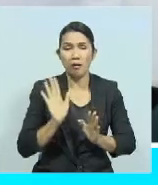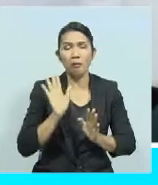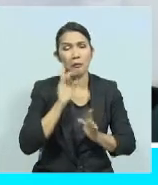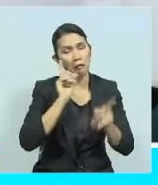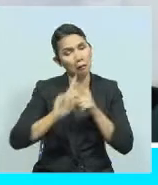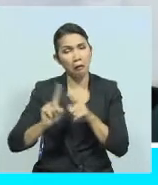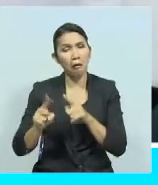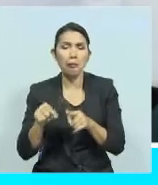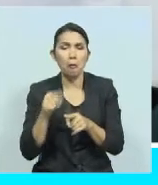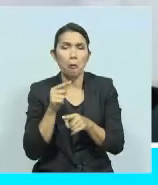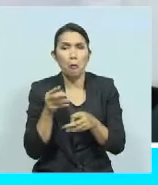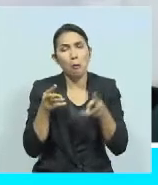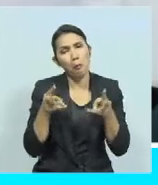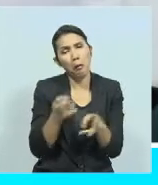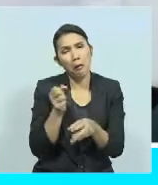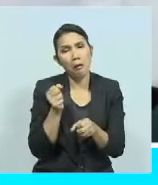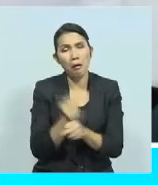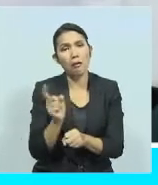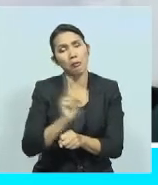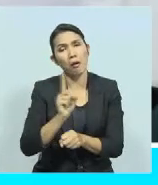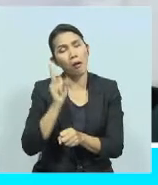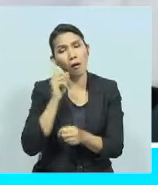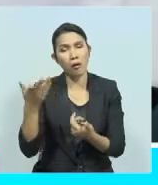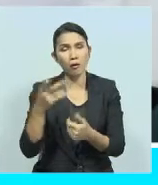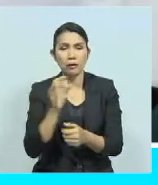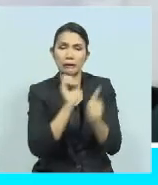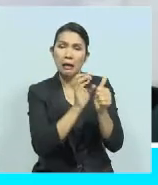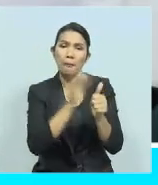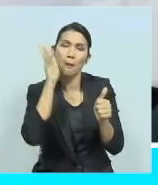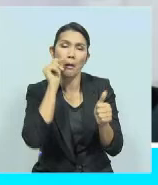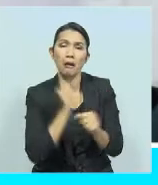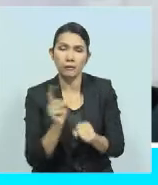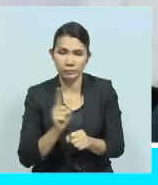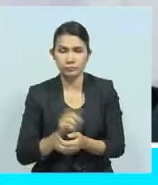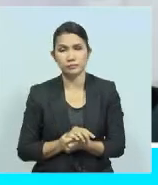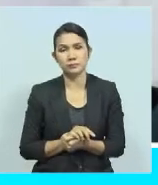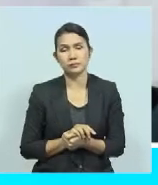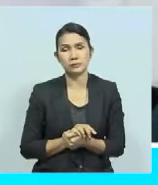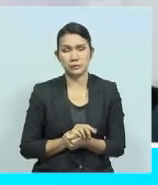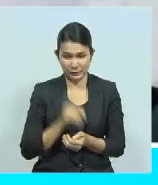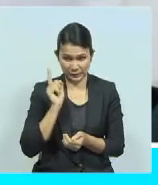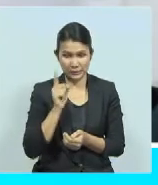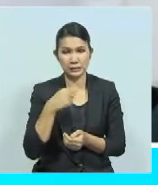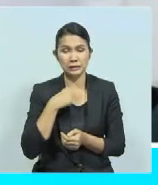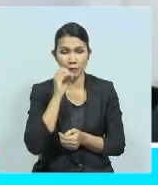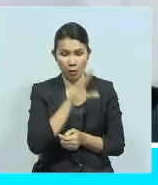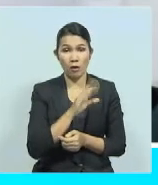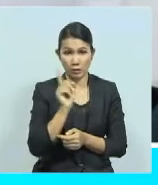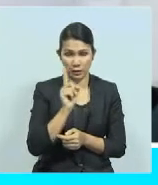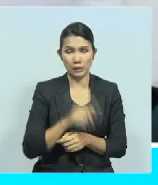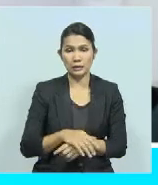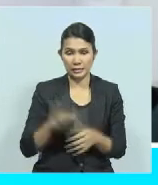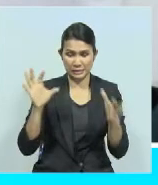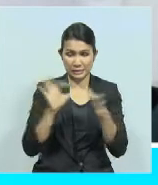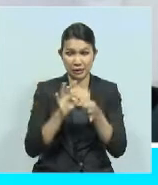ในหลายๆเรื่องนี่นะครับอย่างนี้คุณหมอเองจะแนะนำในส่วนในมุมของพ่อแม่ยังไงบ้างครับ ค่ะก็แนะนำว่าการห้าม